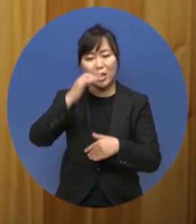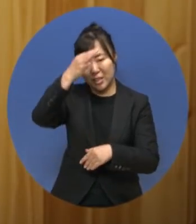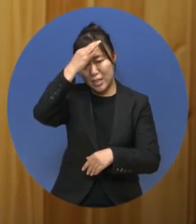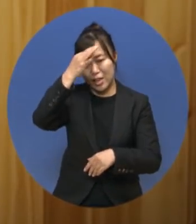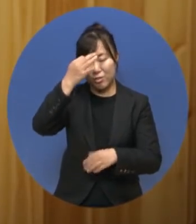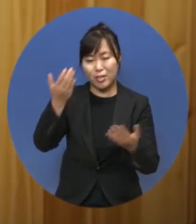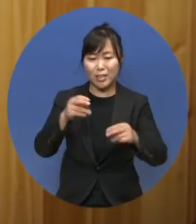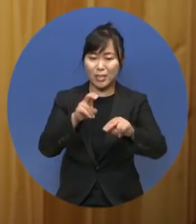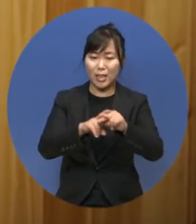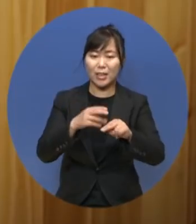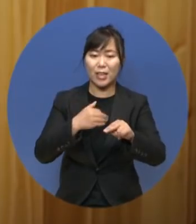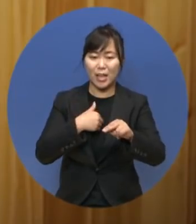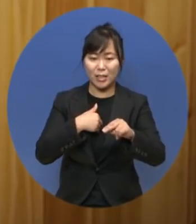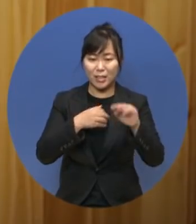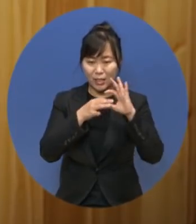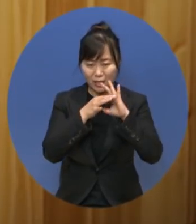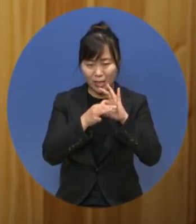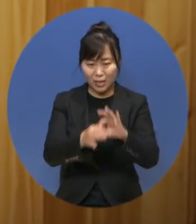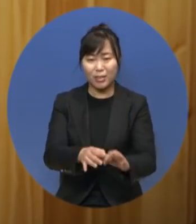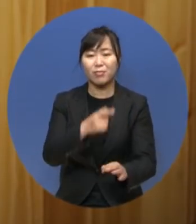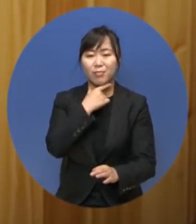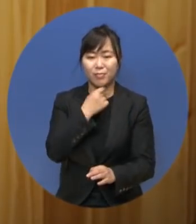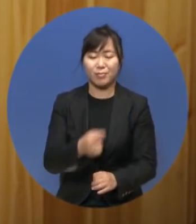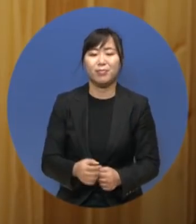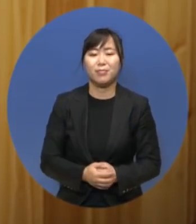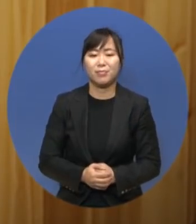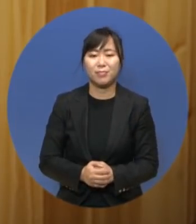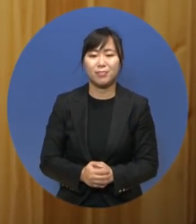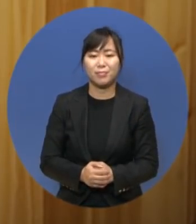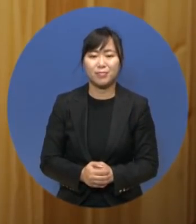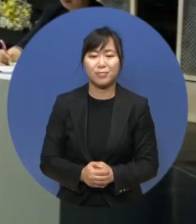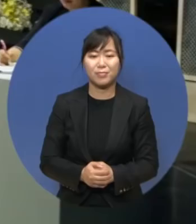문화예술 일자리 나는 지속되기를 원한다.